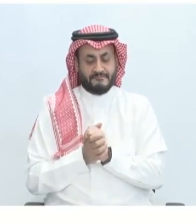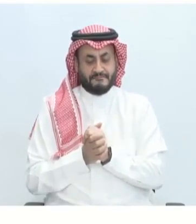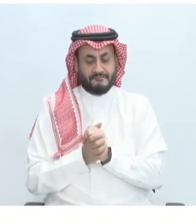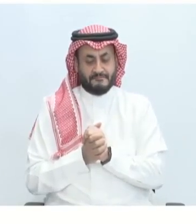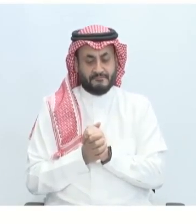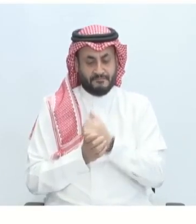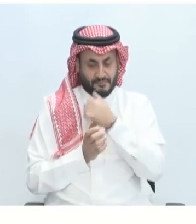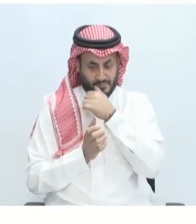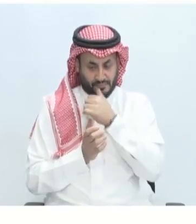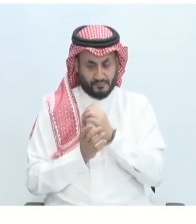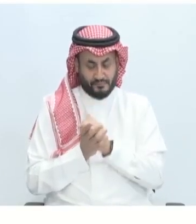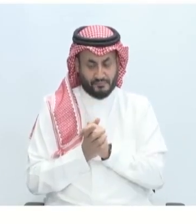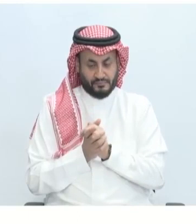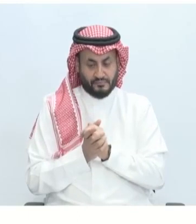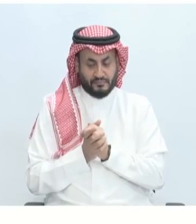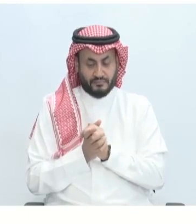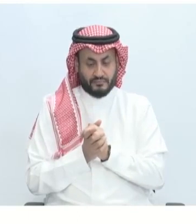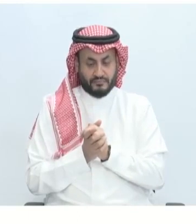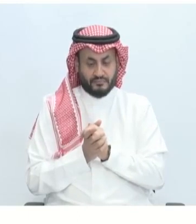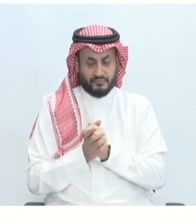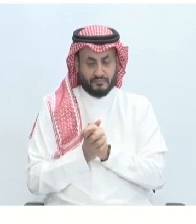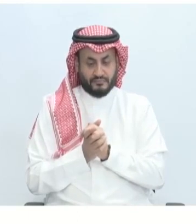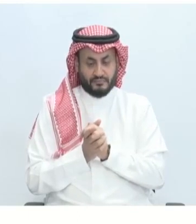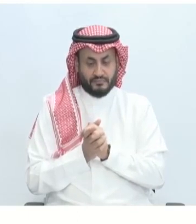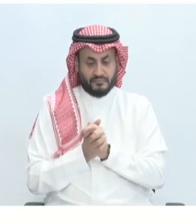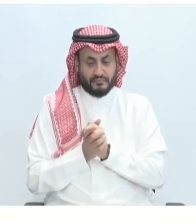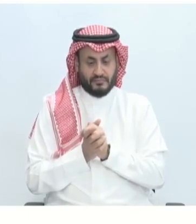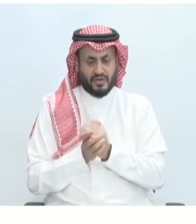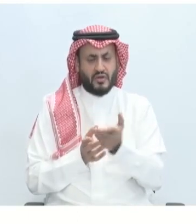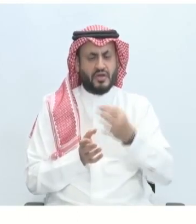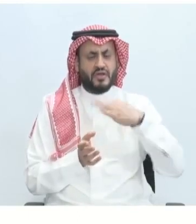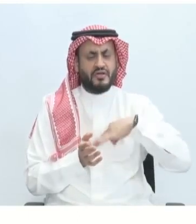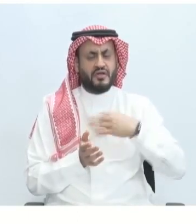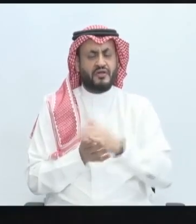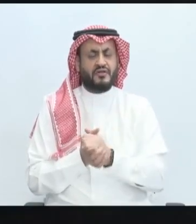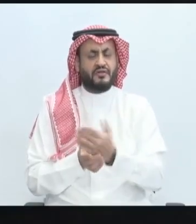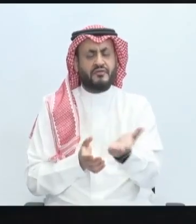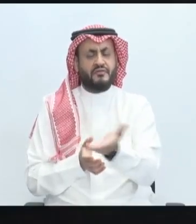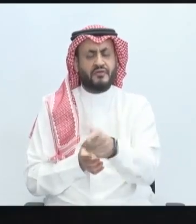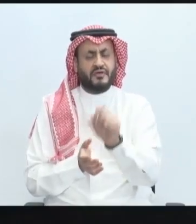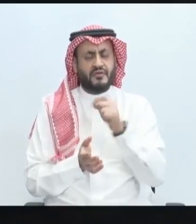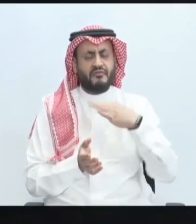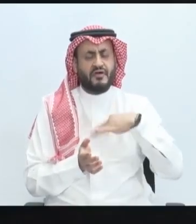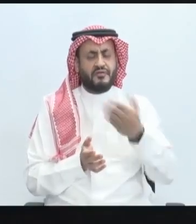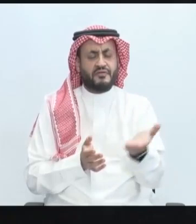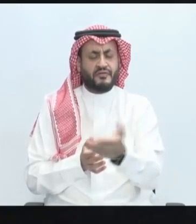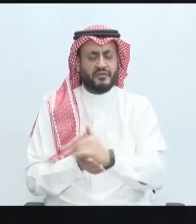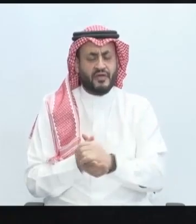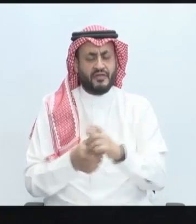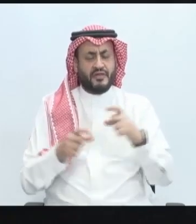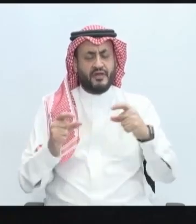توليتم فانما على رسولنا البلاغ المبين من يستطيع ان يستخرج من هذه الايه فائده